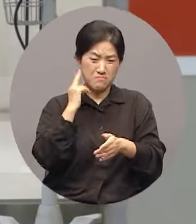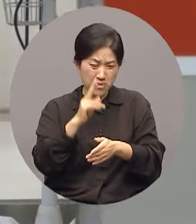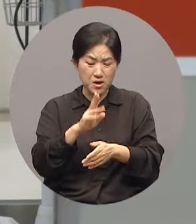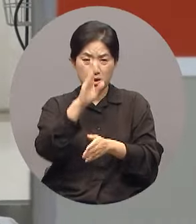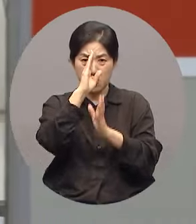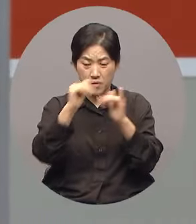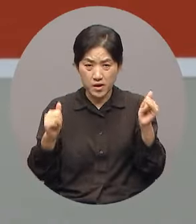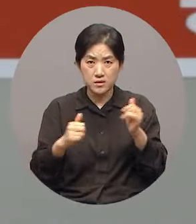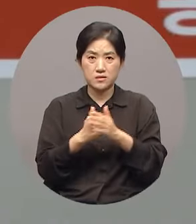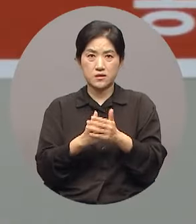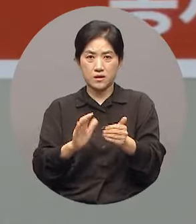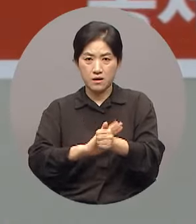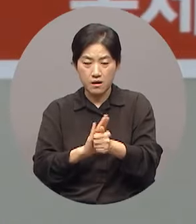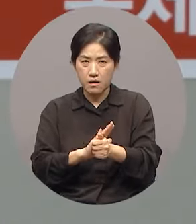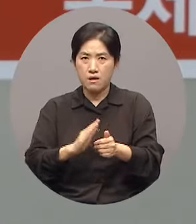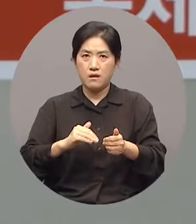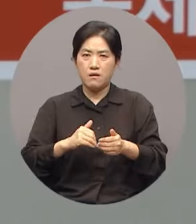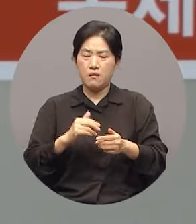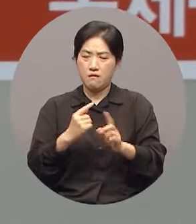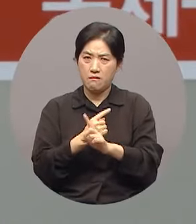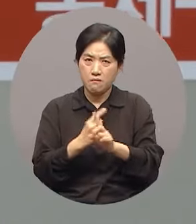여전합니다 MBC 뉴스 유입니다